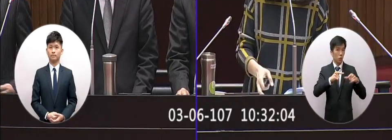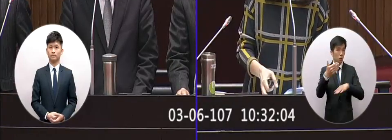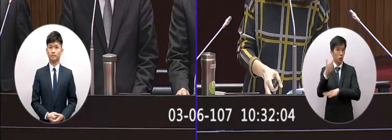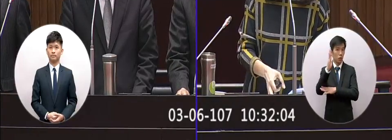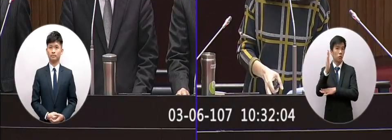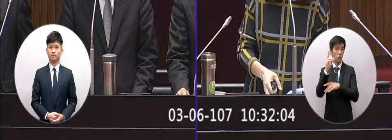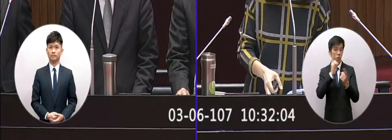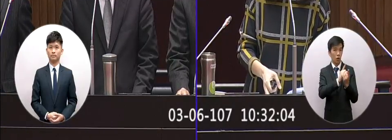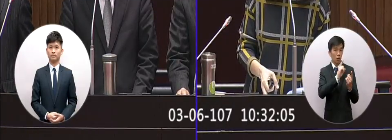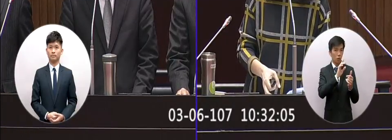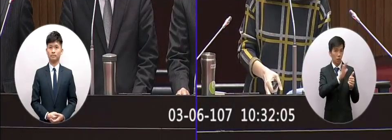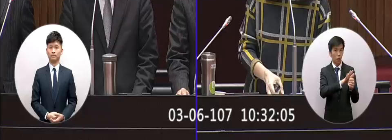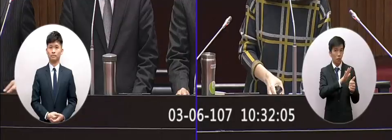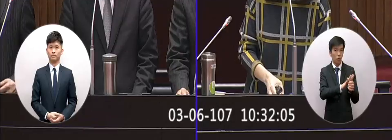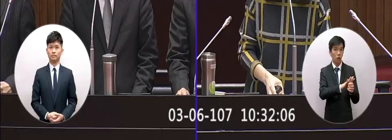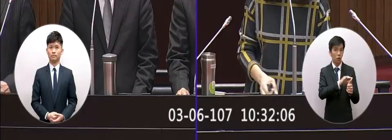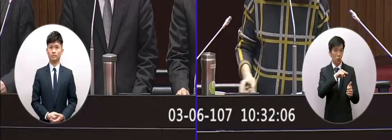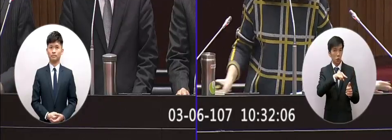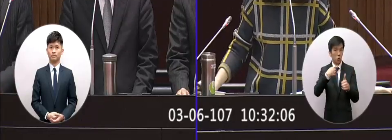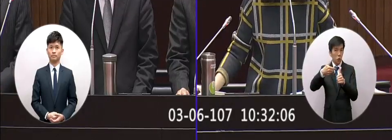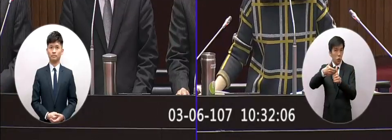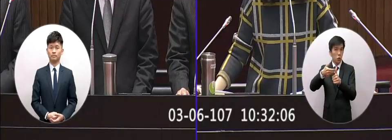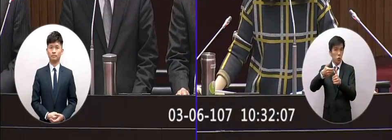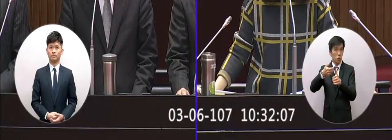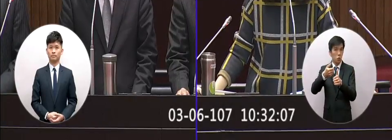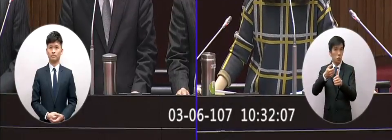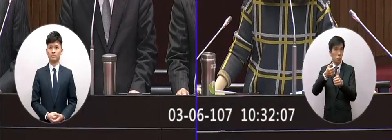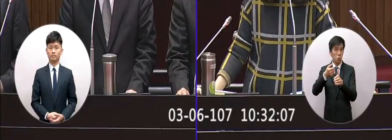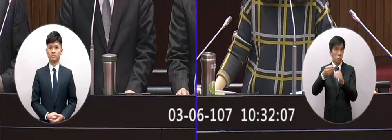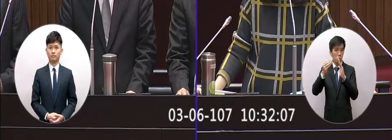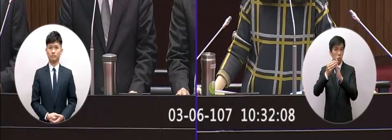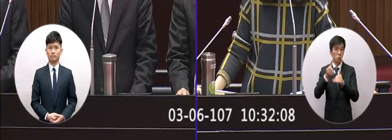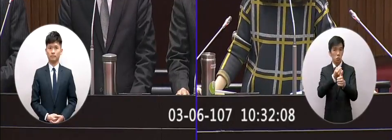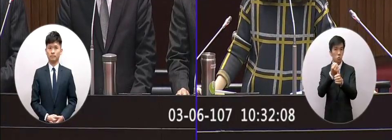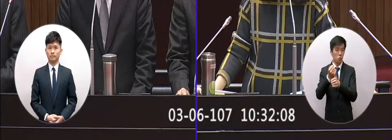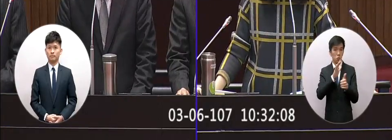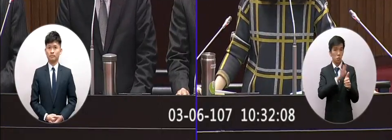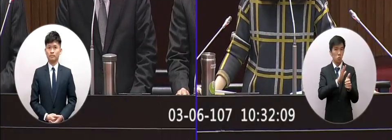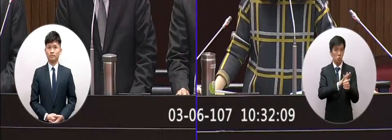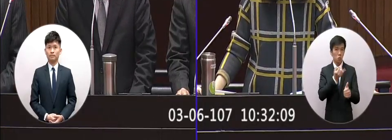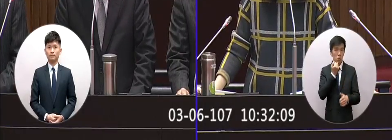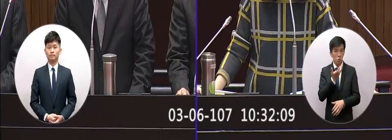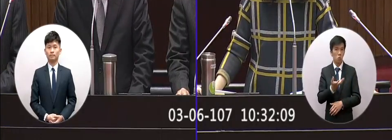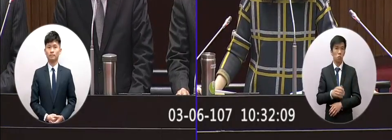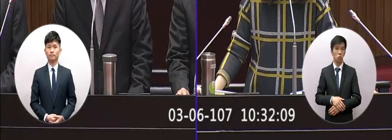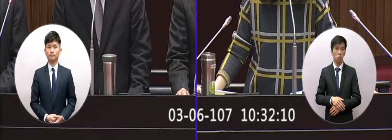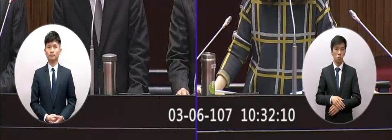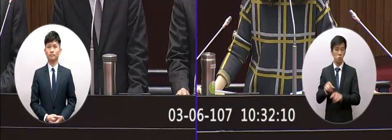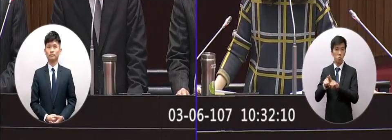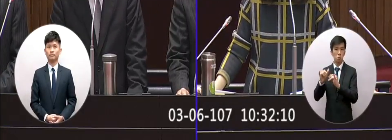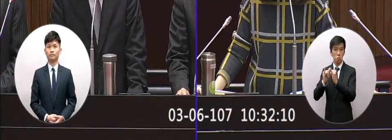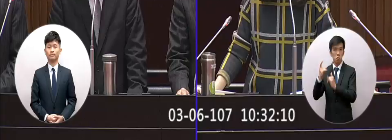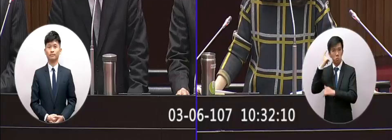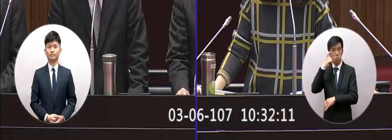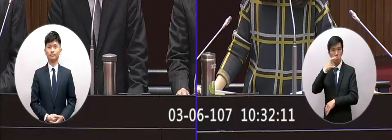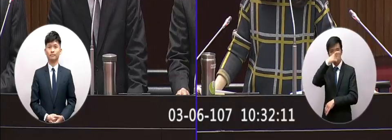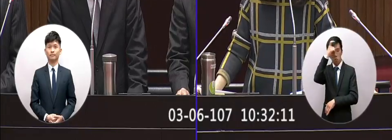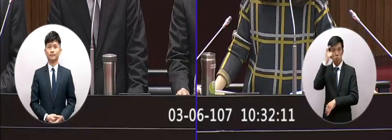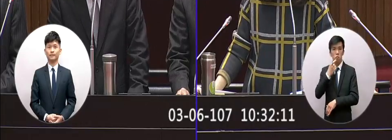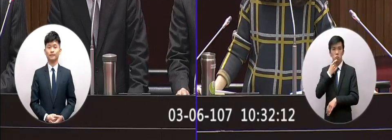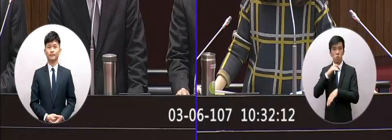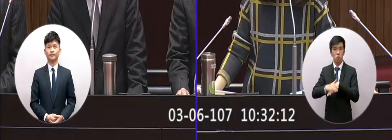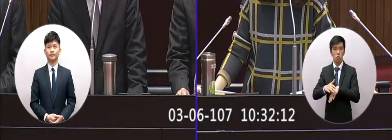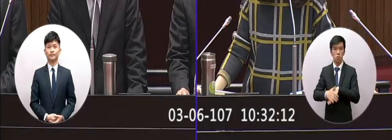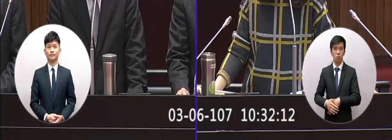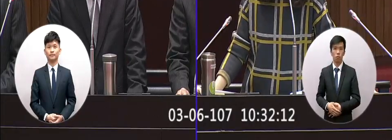去做去掌握好这一些状况我觉得这是可能大家一个很大的一个疑问那这些私立的